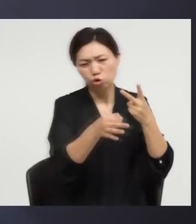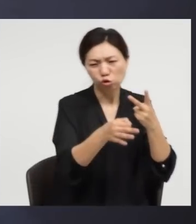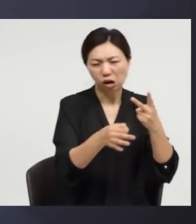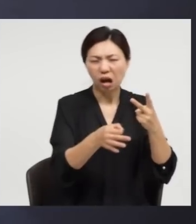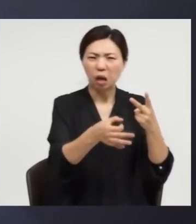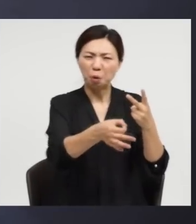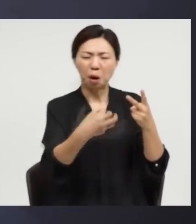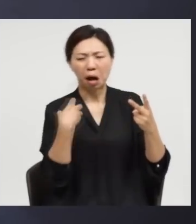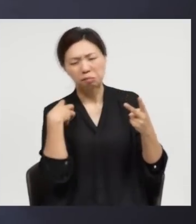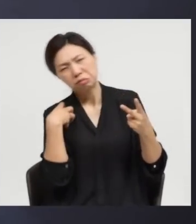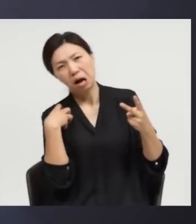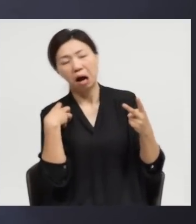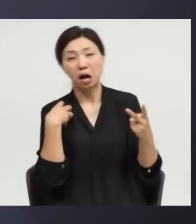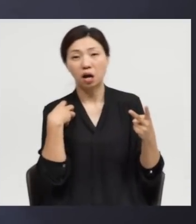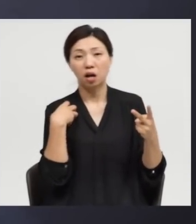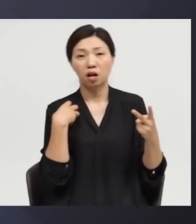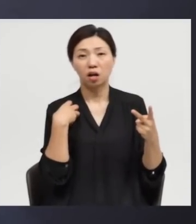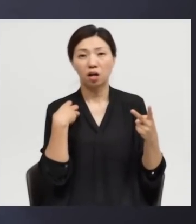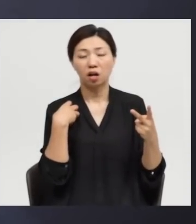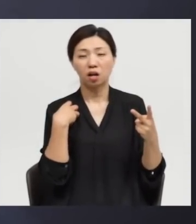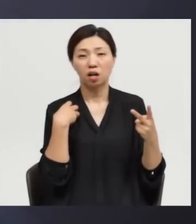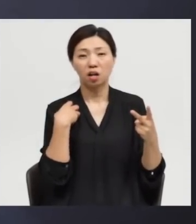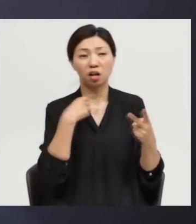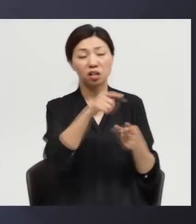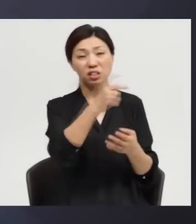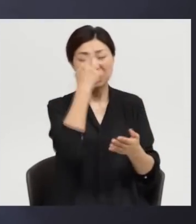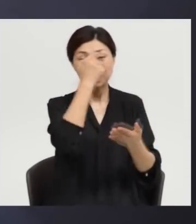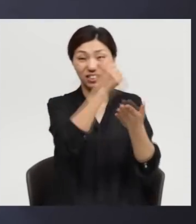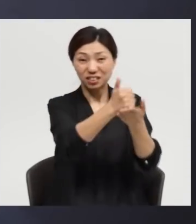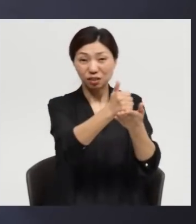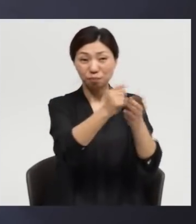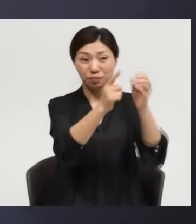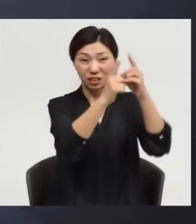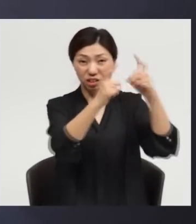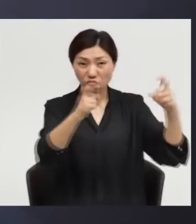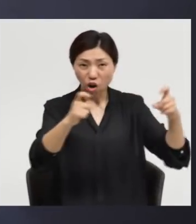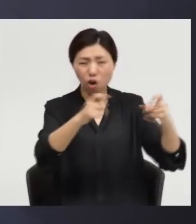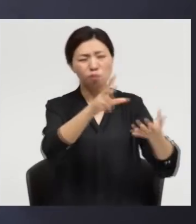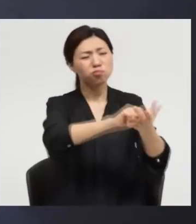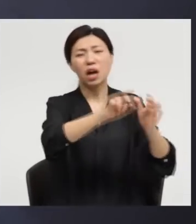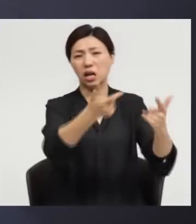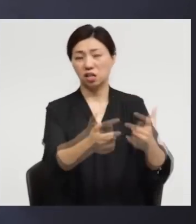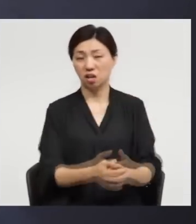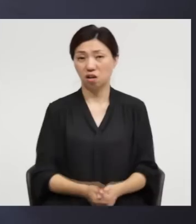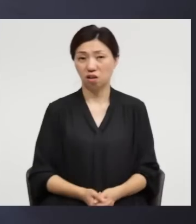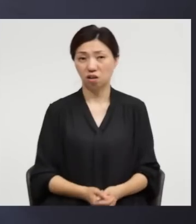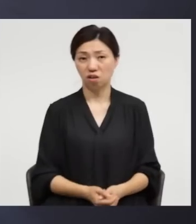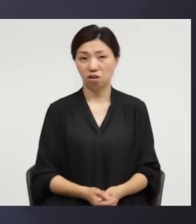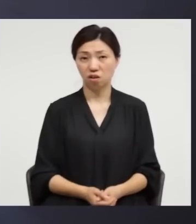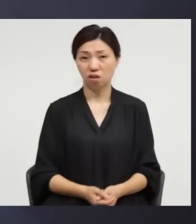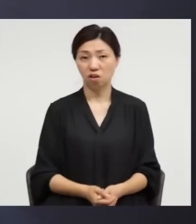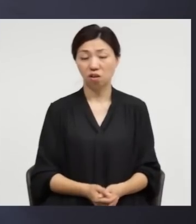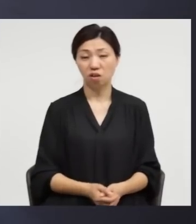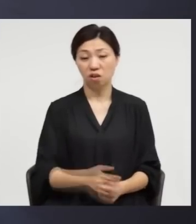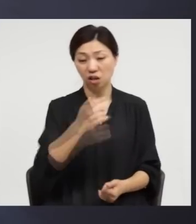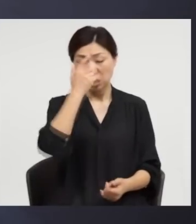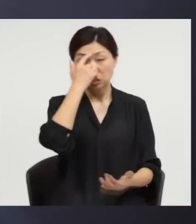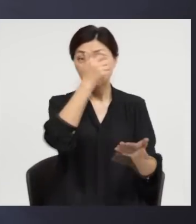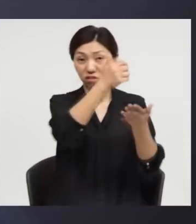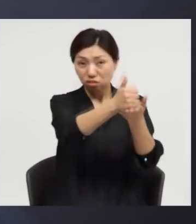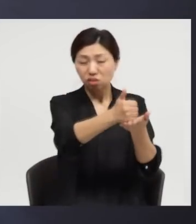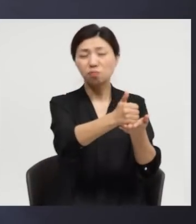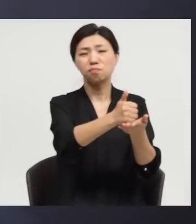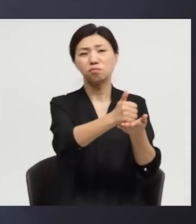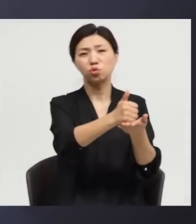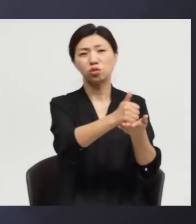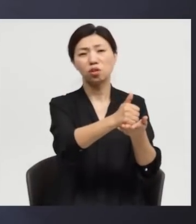드리려니까 또 부담이 되고 그러니까 이게 스님의 문제가 아니라는 거예요. 스님은 그냥 내 문제에